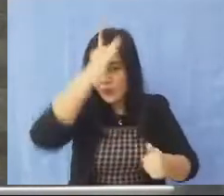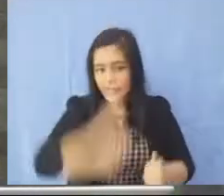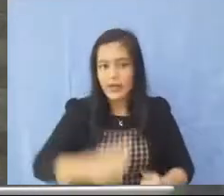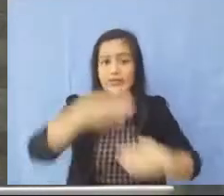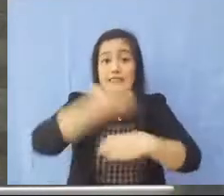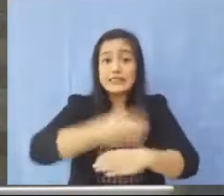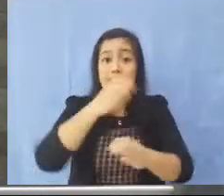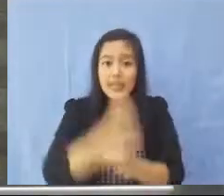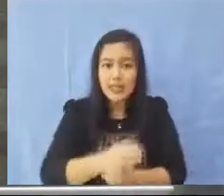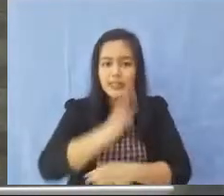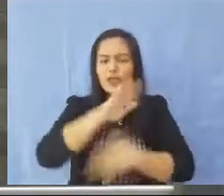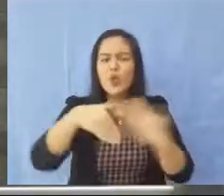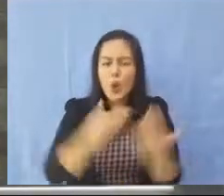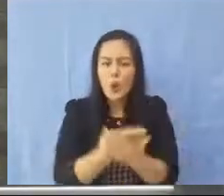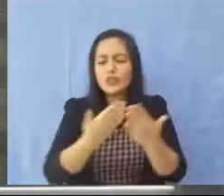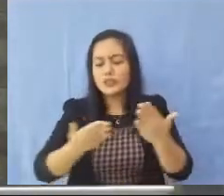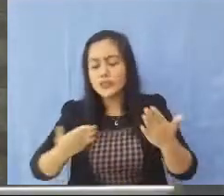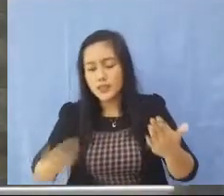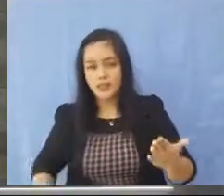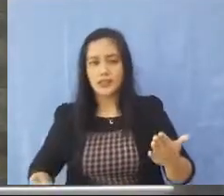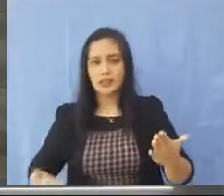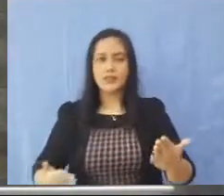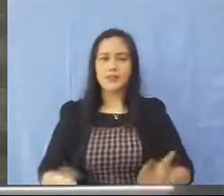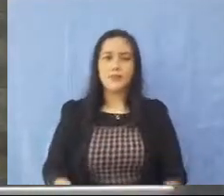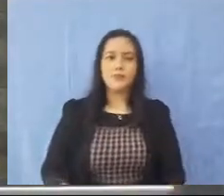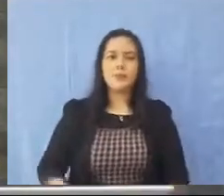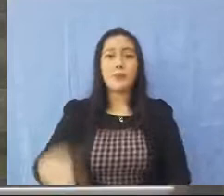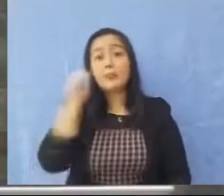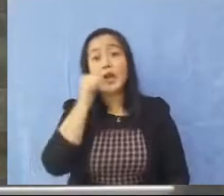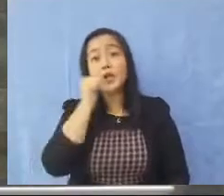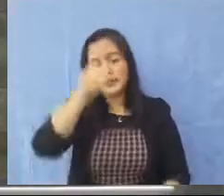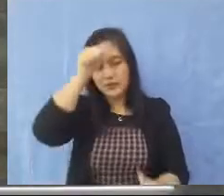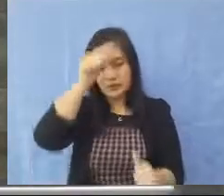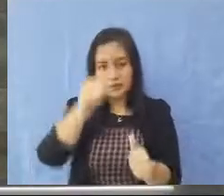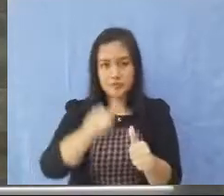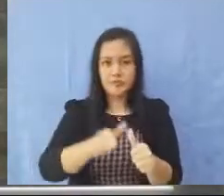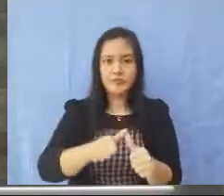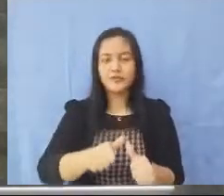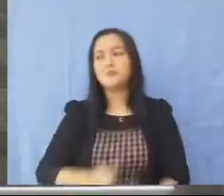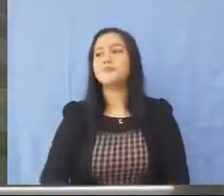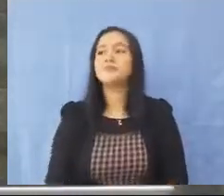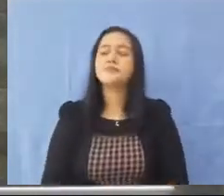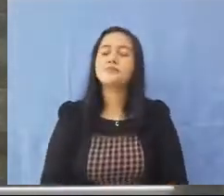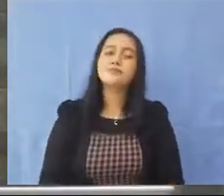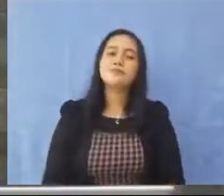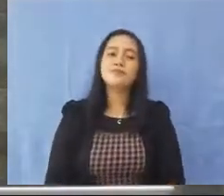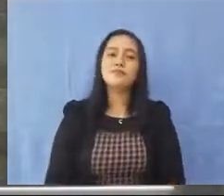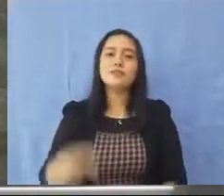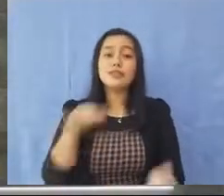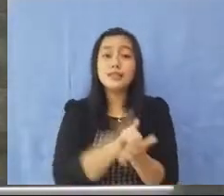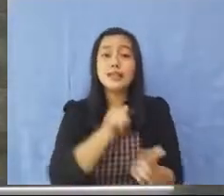yan, makikita na po natin. So, tandaan po natin yan. And kaya nga po, makikita natin na